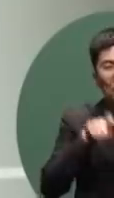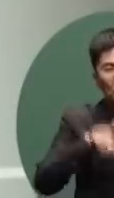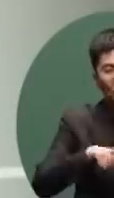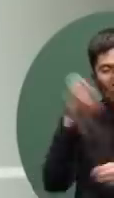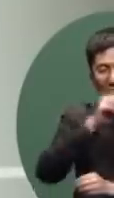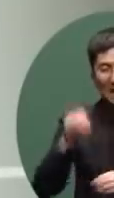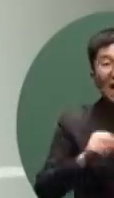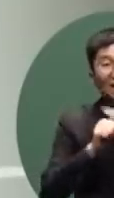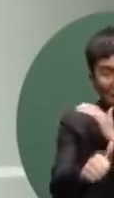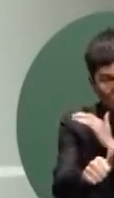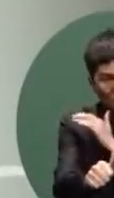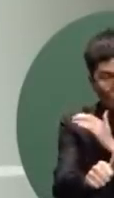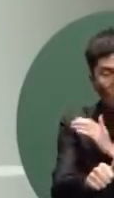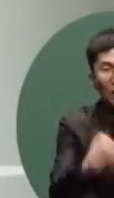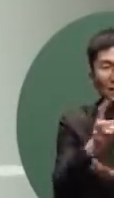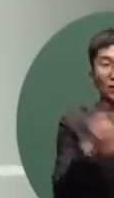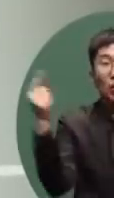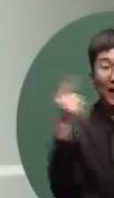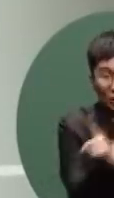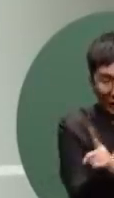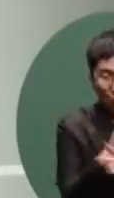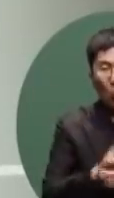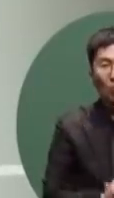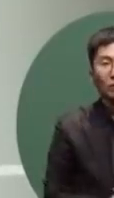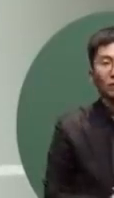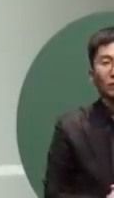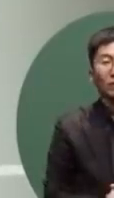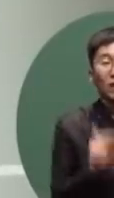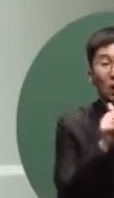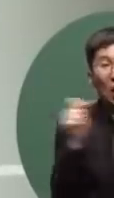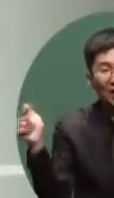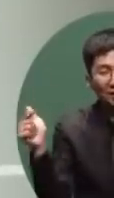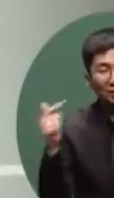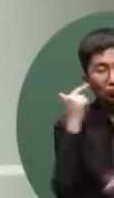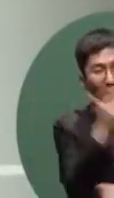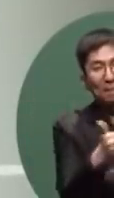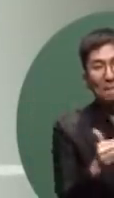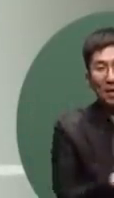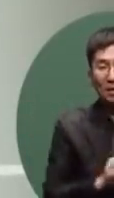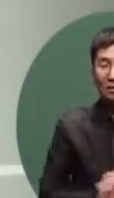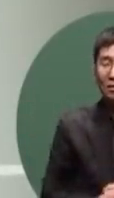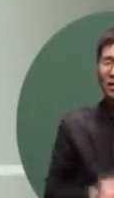개선하고 네. 아, 그건 제가 아까 이미 금지하고. 말씀을 드린 것처럼